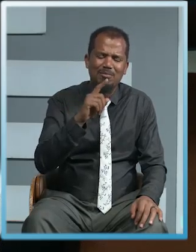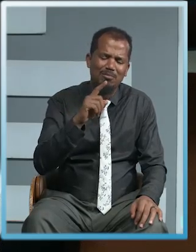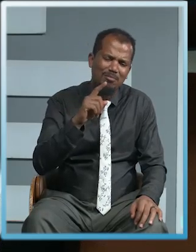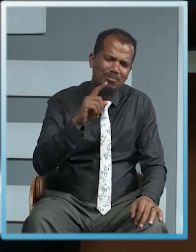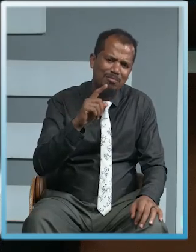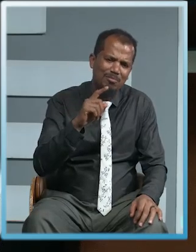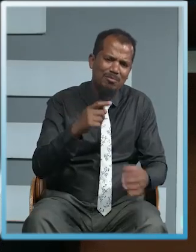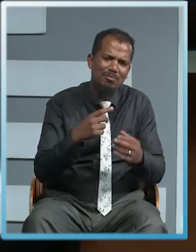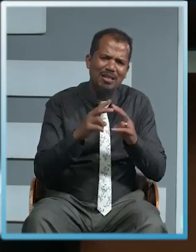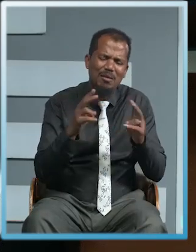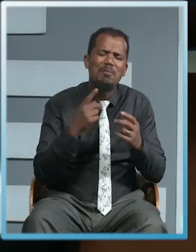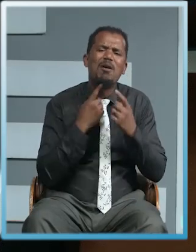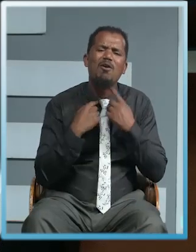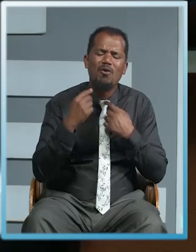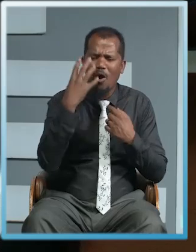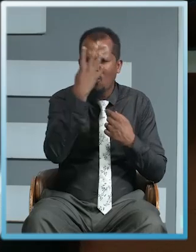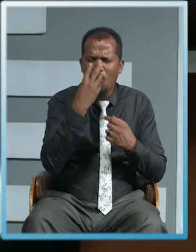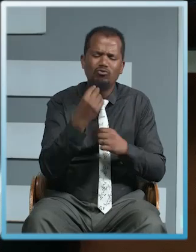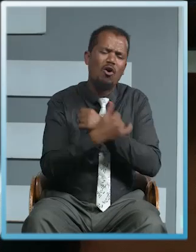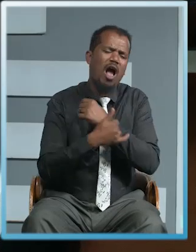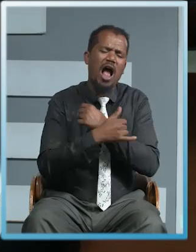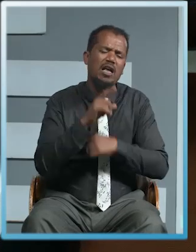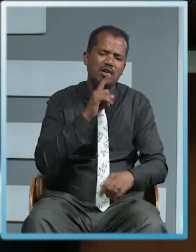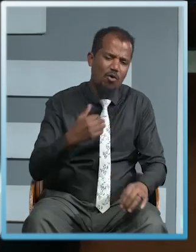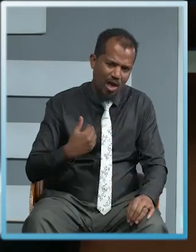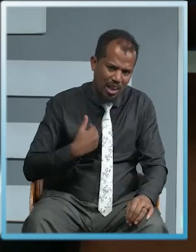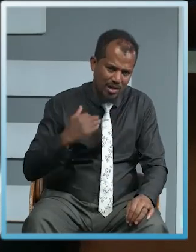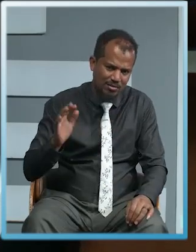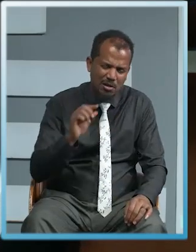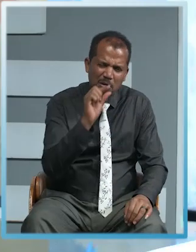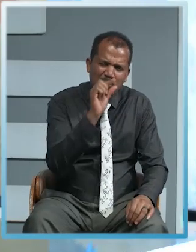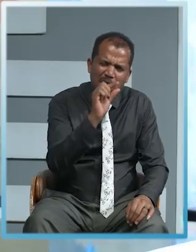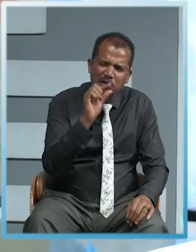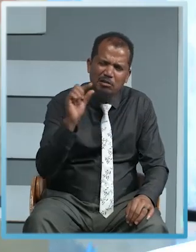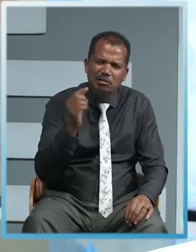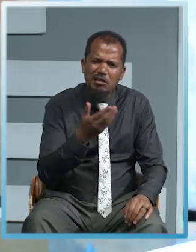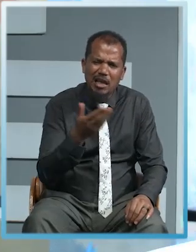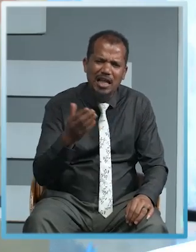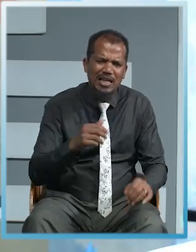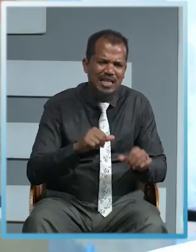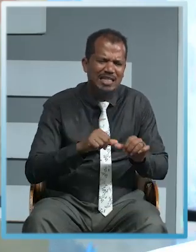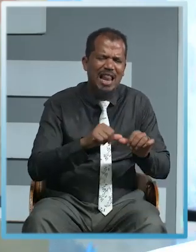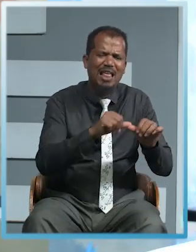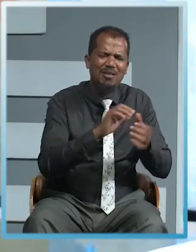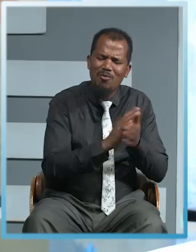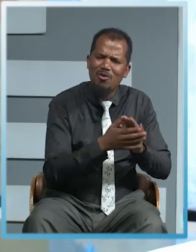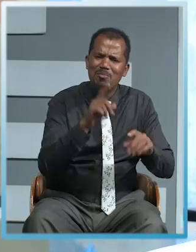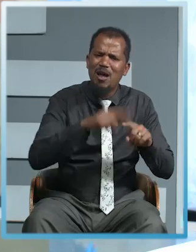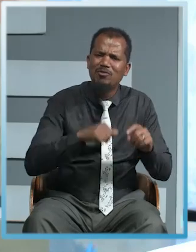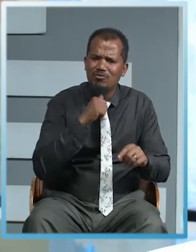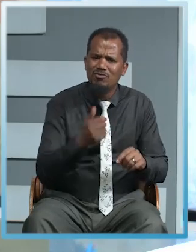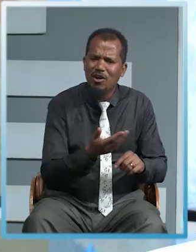መመዘኛ የሚያጓጓና ቆንጆ አገርና ያለን እና በትንንሽ ነገር ዘላቂ ላይሆኑ በሚችሉ